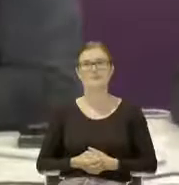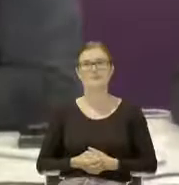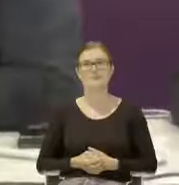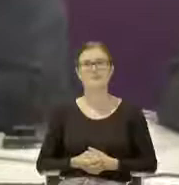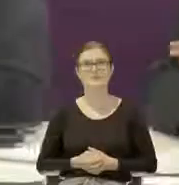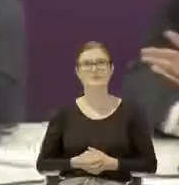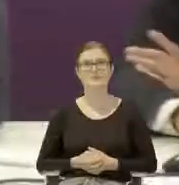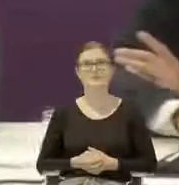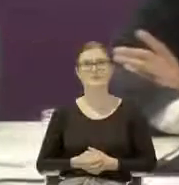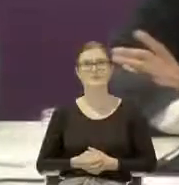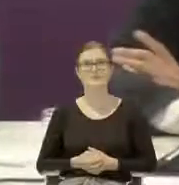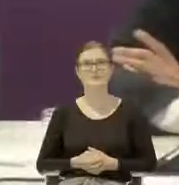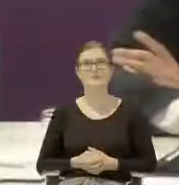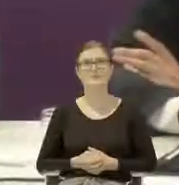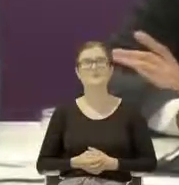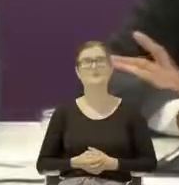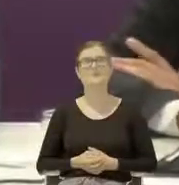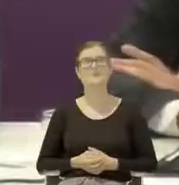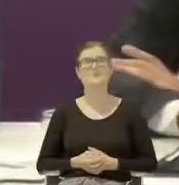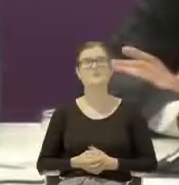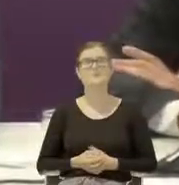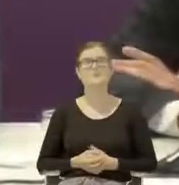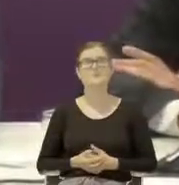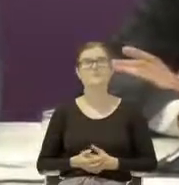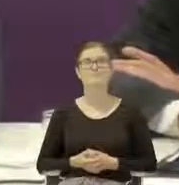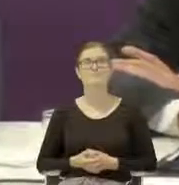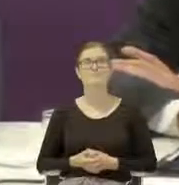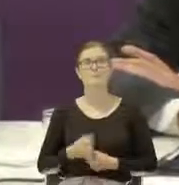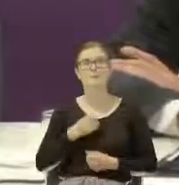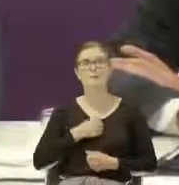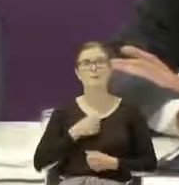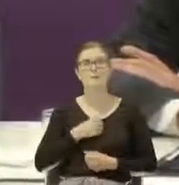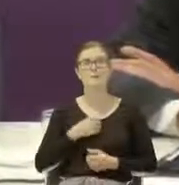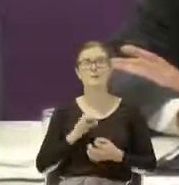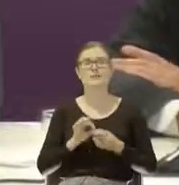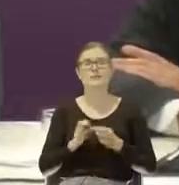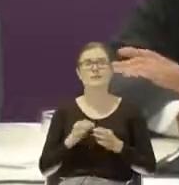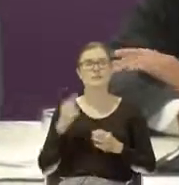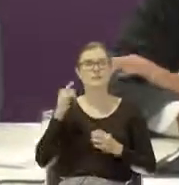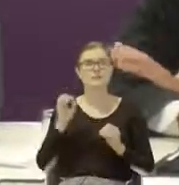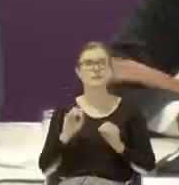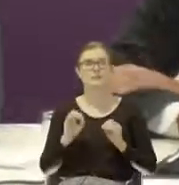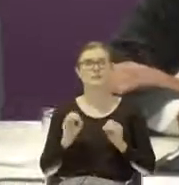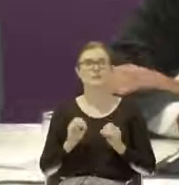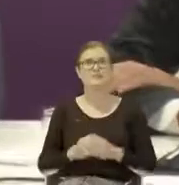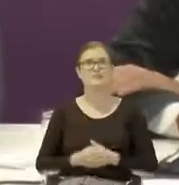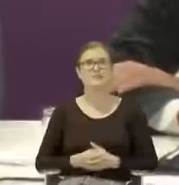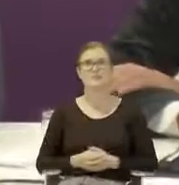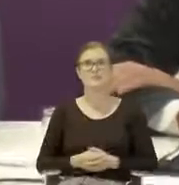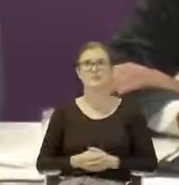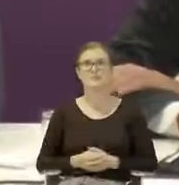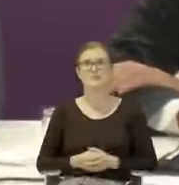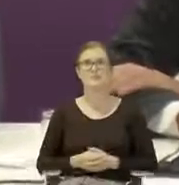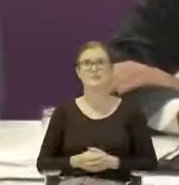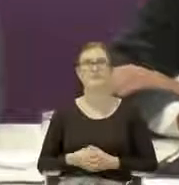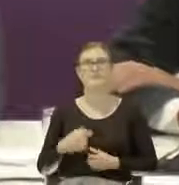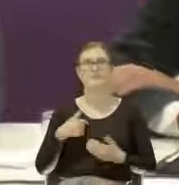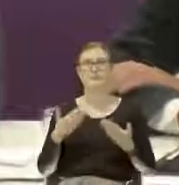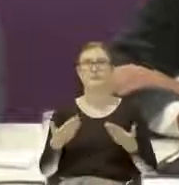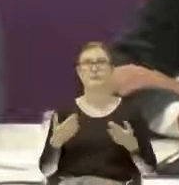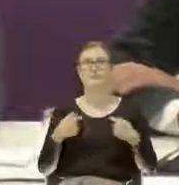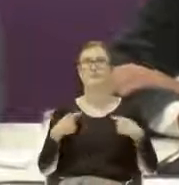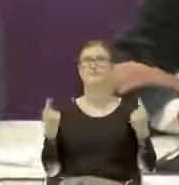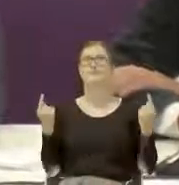Nous venons précisément du Bénin. Et quand vous entendez parler du Bénin aujourd'hui, vous savez